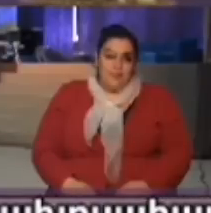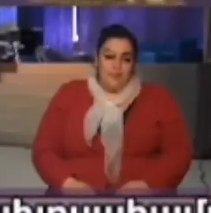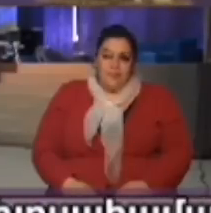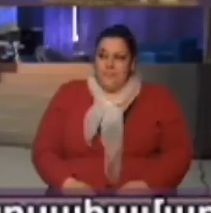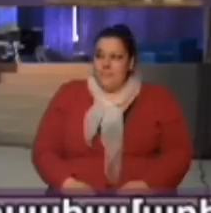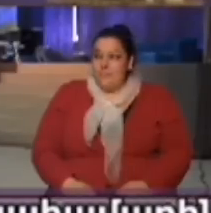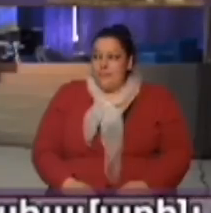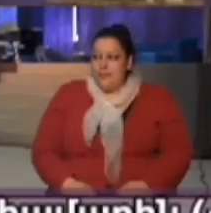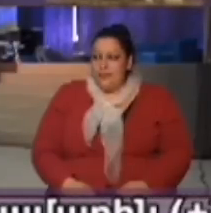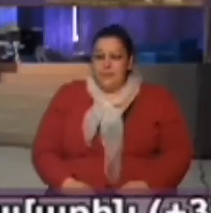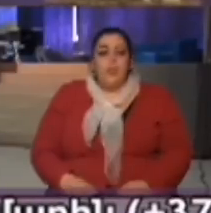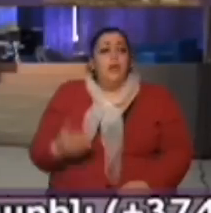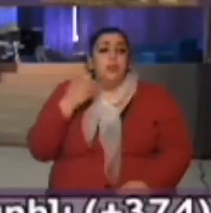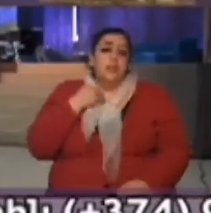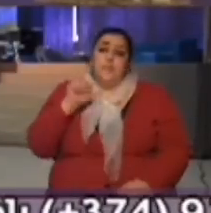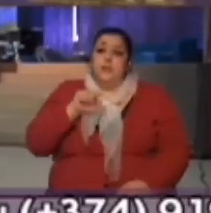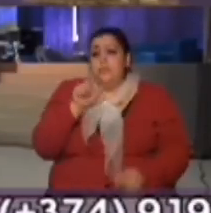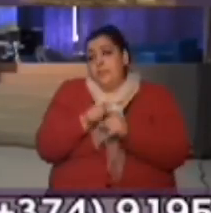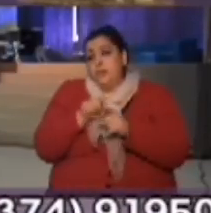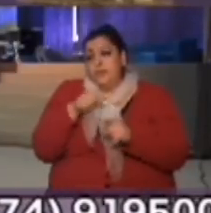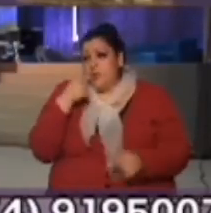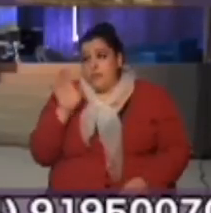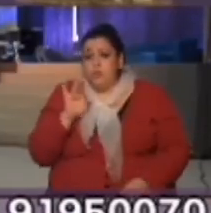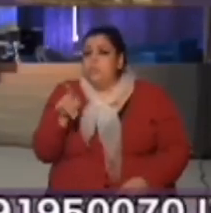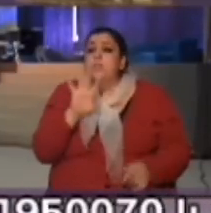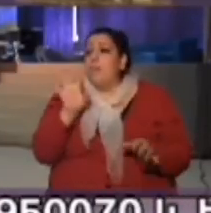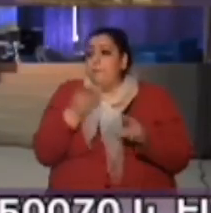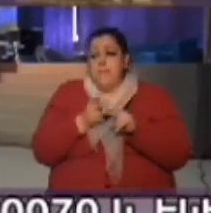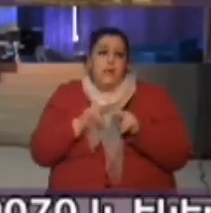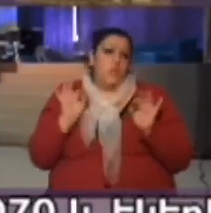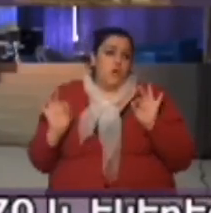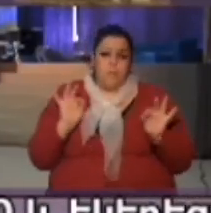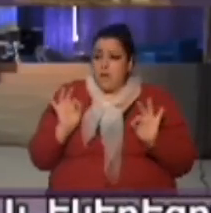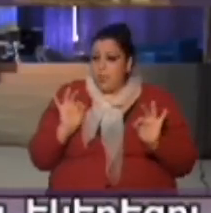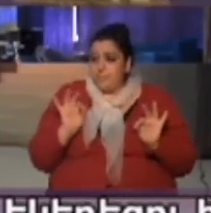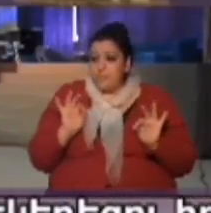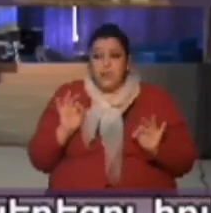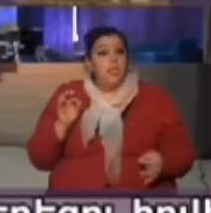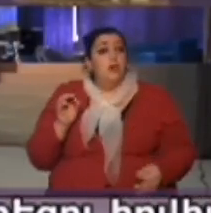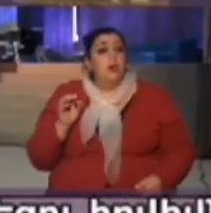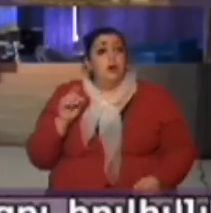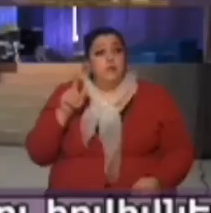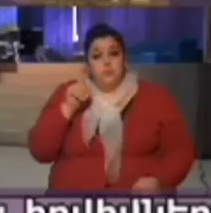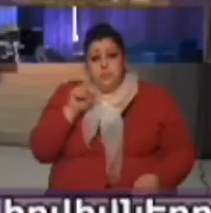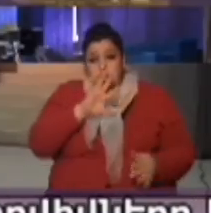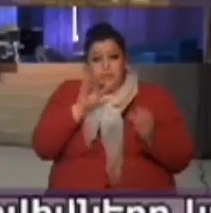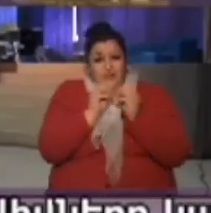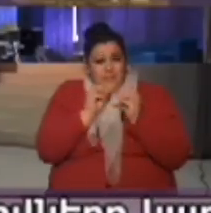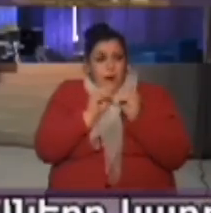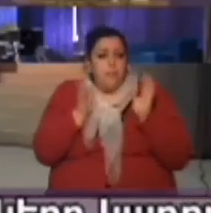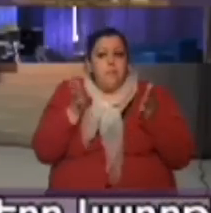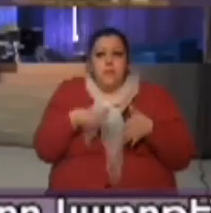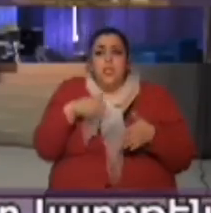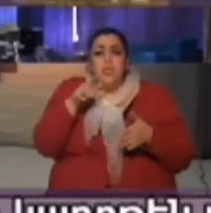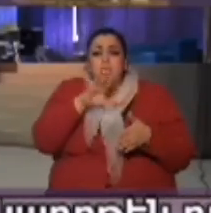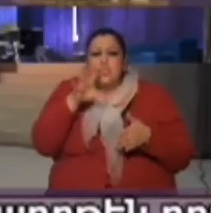ես չեմ քարկոծում, խնդրում սխալ չհասկանա, դա նորմալ ա, նորմալ ա, որ դա մնա քո կյանքում, նորմալ չի, որ դա մնա